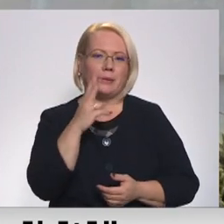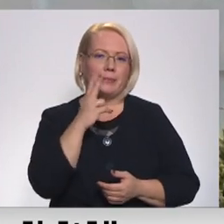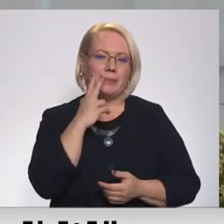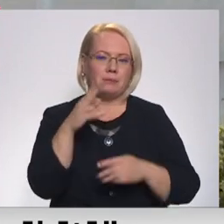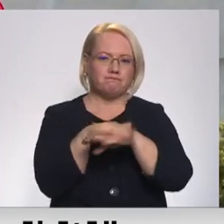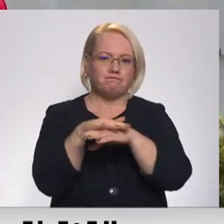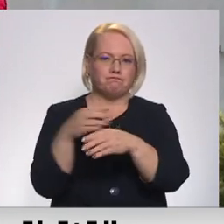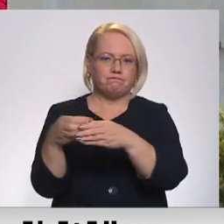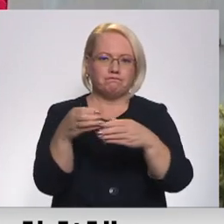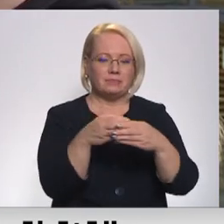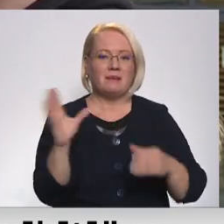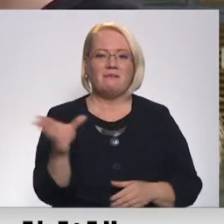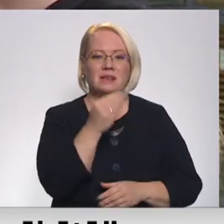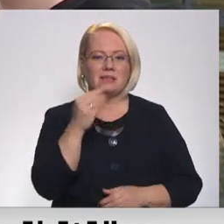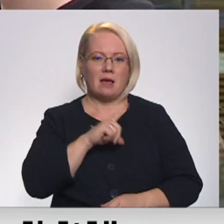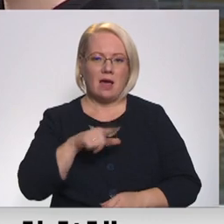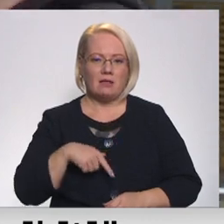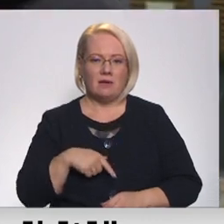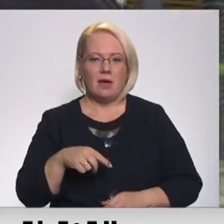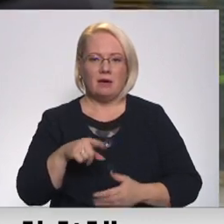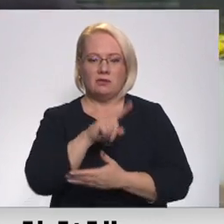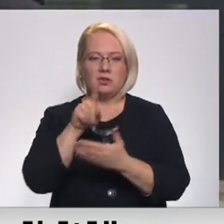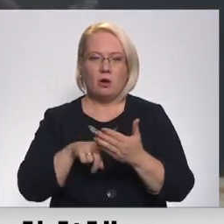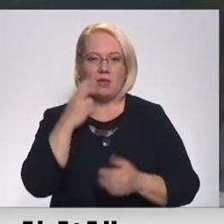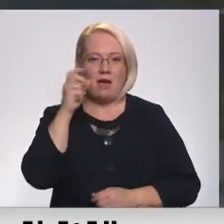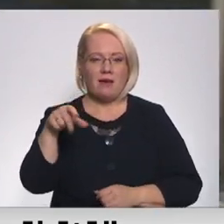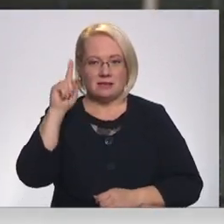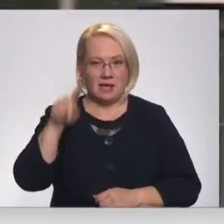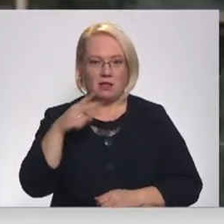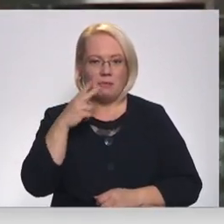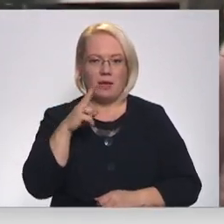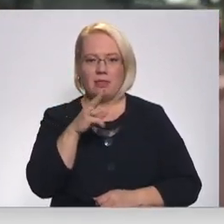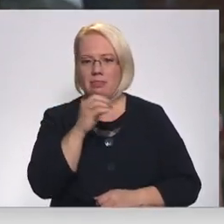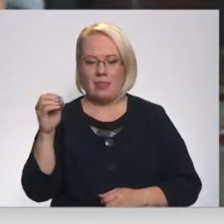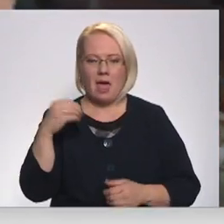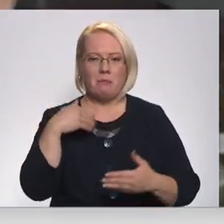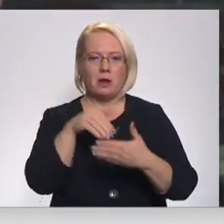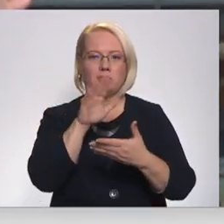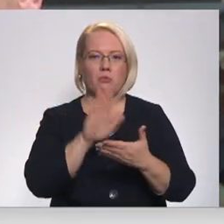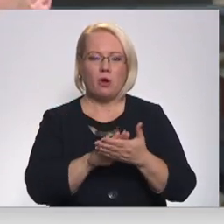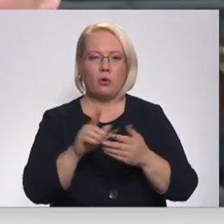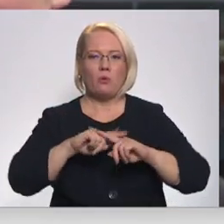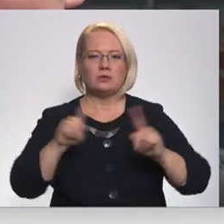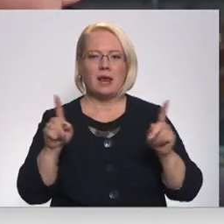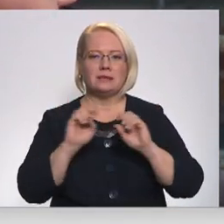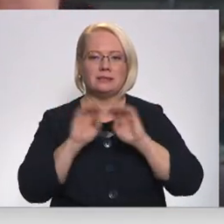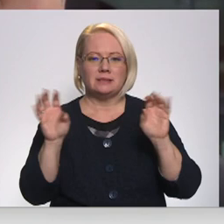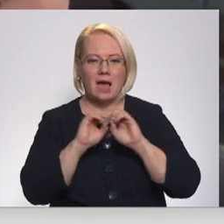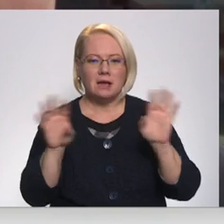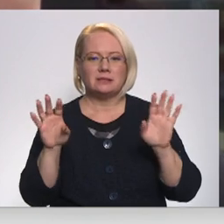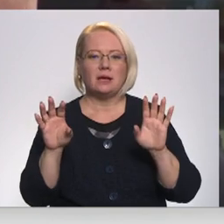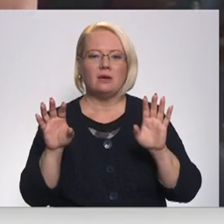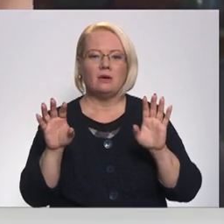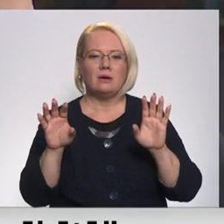mācību iestādēm visā Latvijā. Tev vecāki zināja, ka tu smēķē? Man? Nē. Pēc protokola es uzreiz izstāstīju, bet